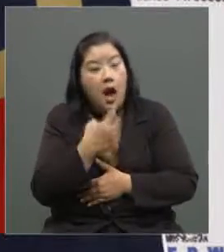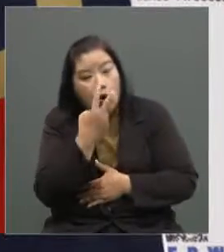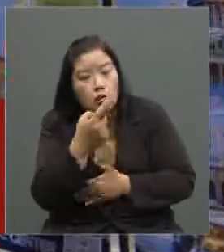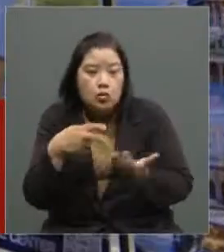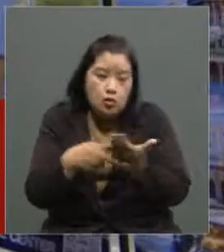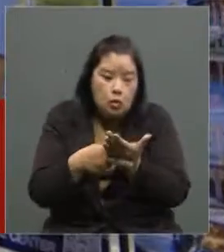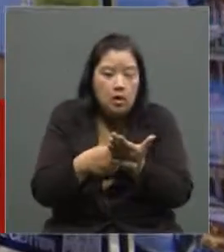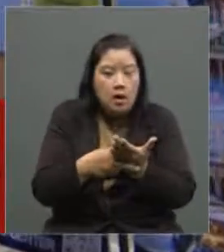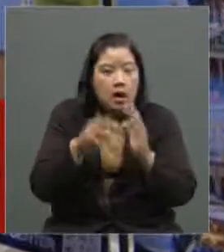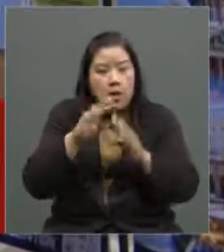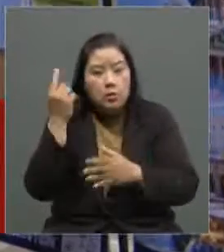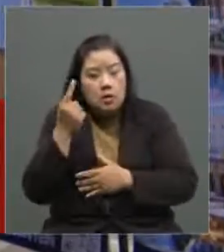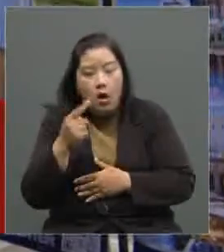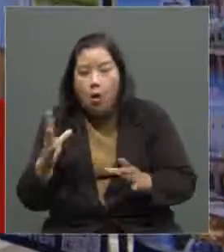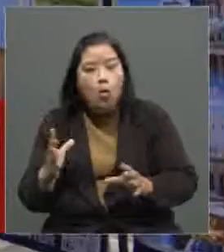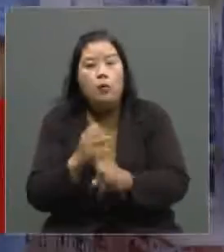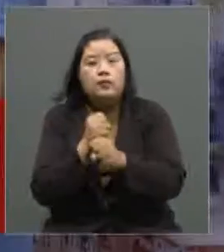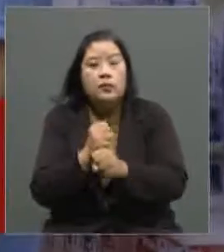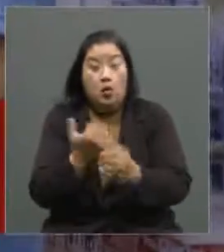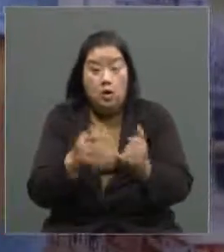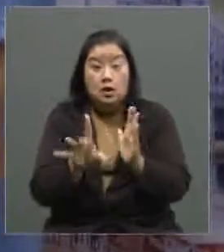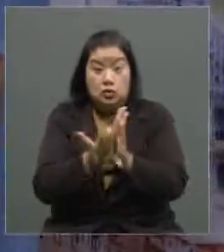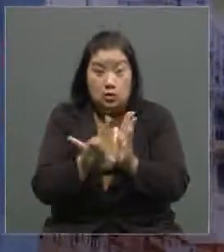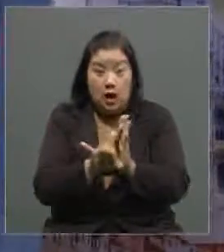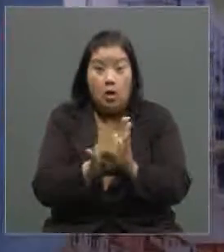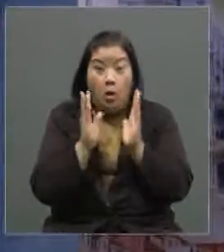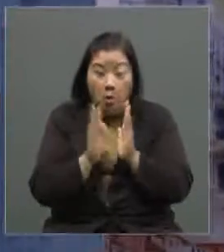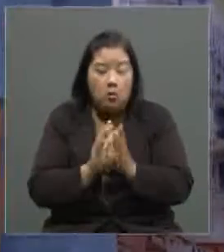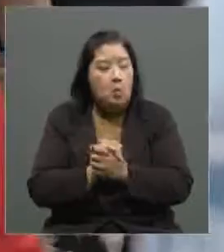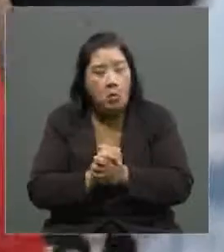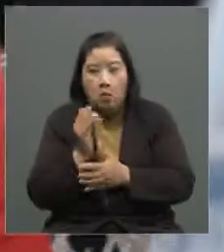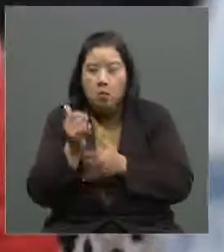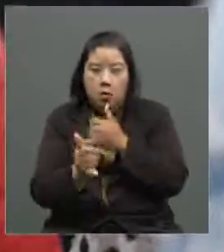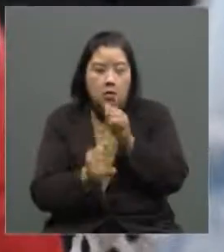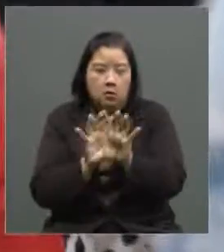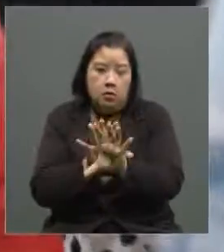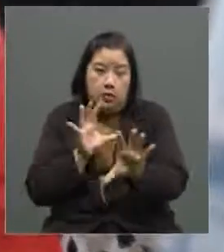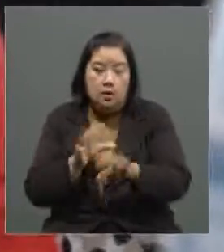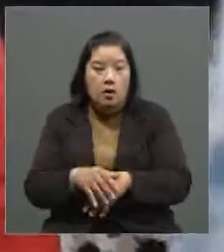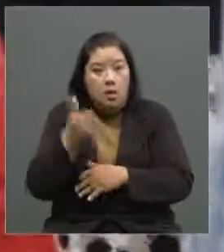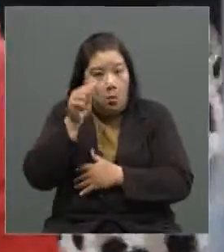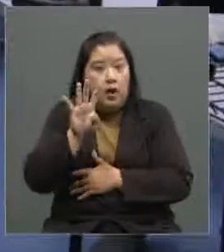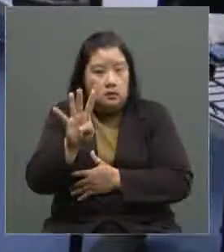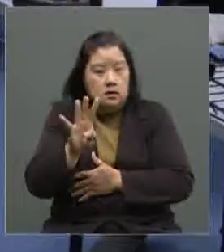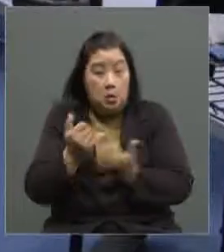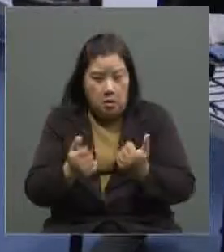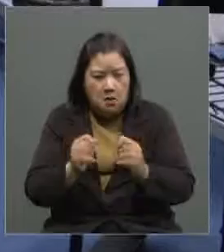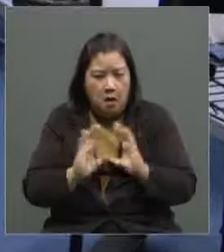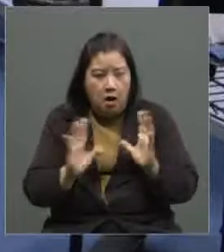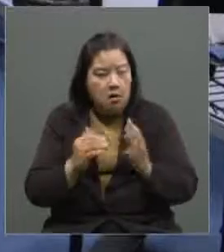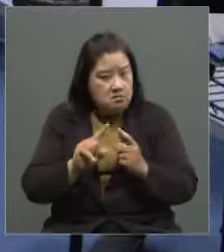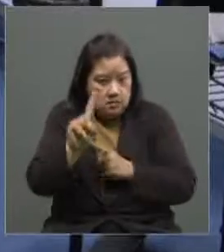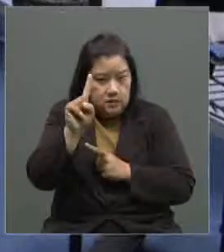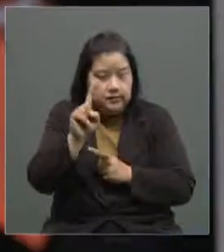ครับอย่างที่บอกว่าวันนี้เป็นวันสุดท้ายก็เลยทำให้คนเนี่ยมาอย่างล้นหลามที่สุดเลยนะตลอด4วันวันนี้คนเยอะสุดเลยฮะ